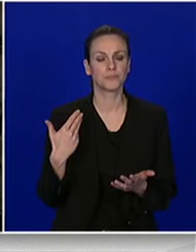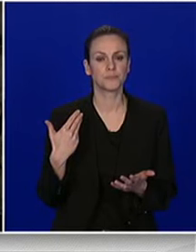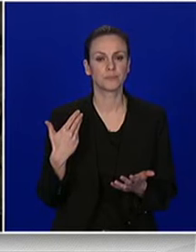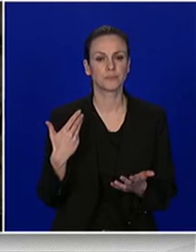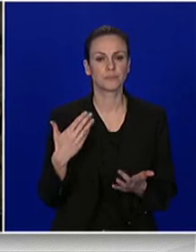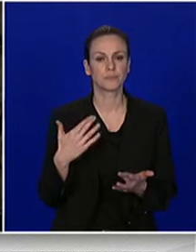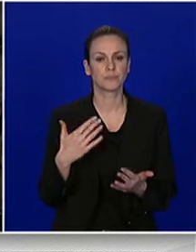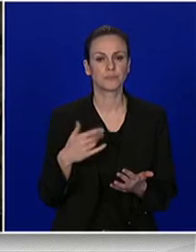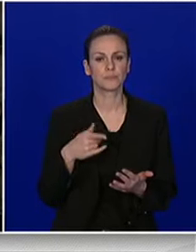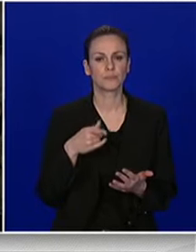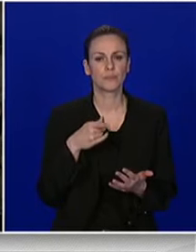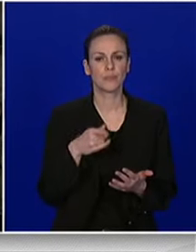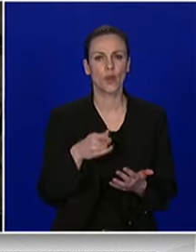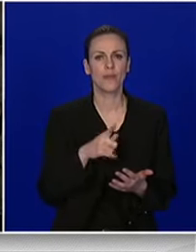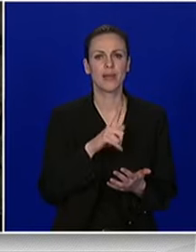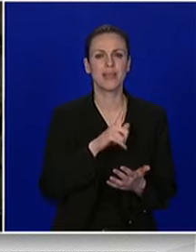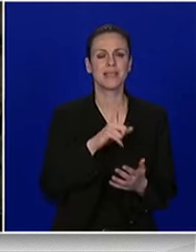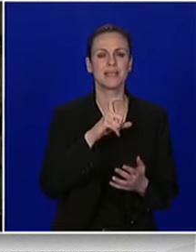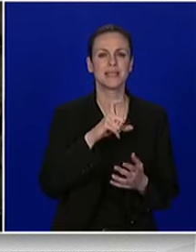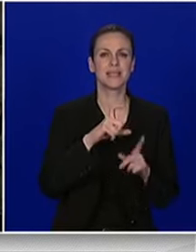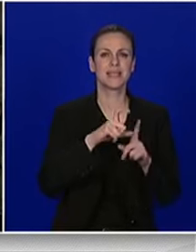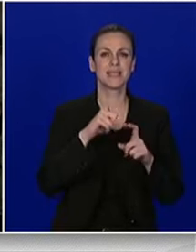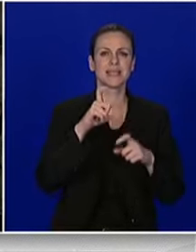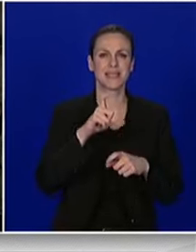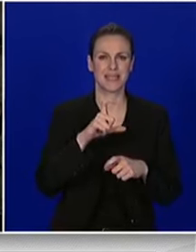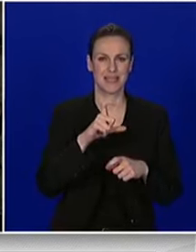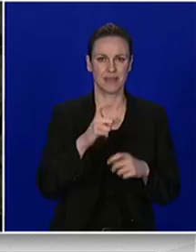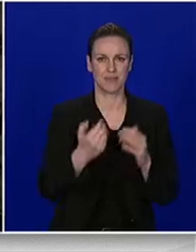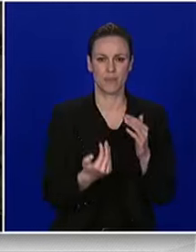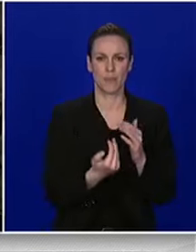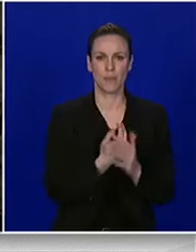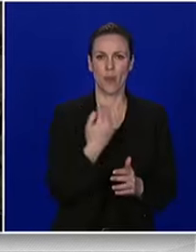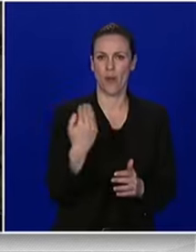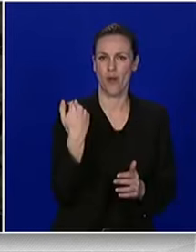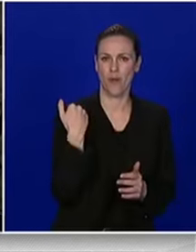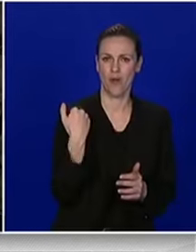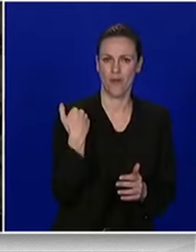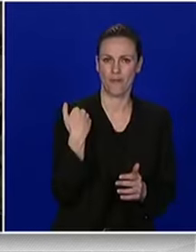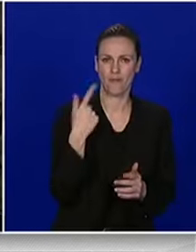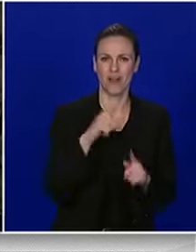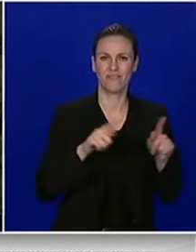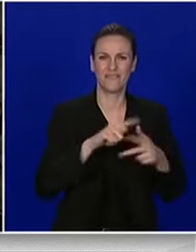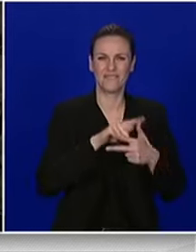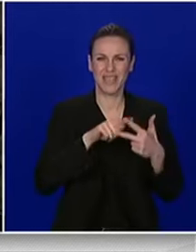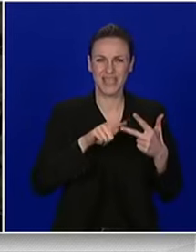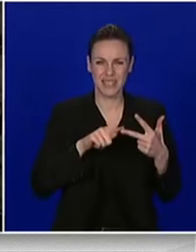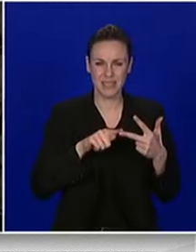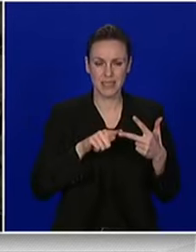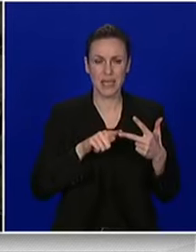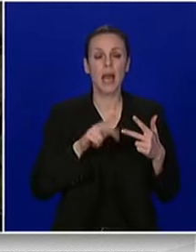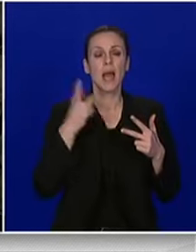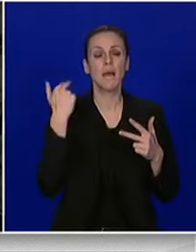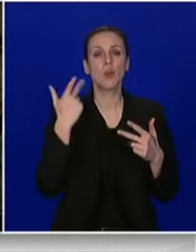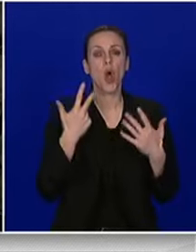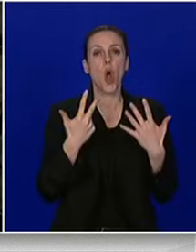ove ECDC-ove obavijesti o novim sojevima, mi smo imali 8